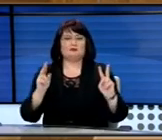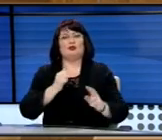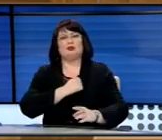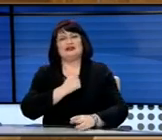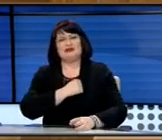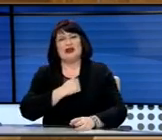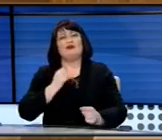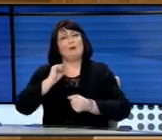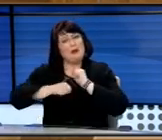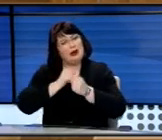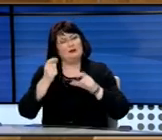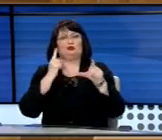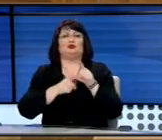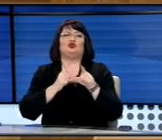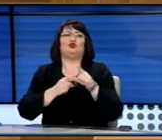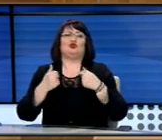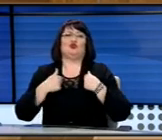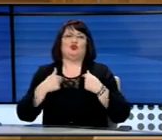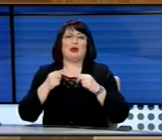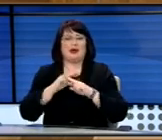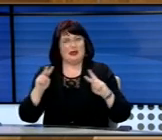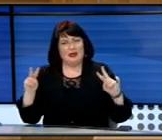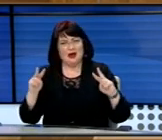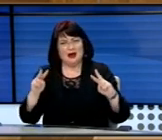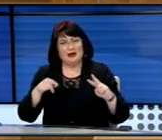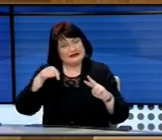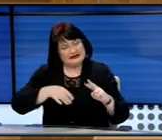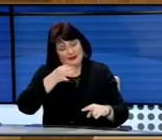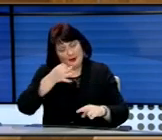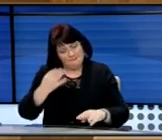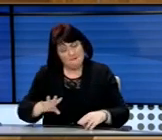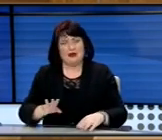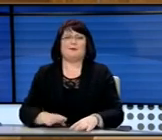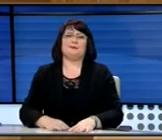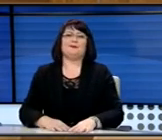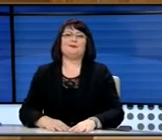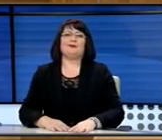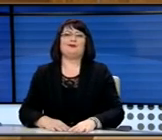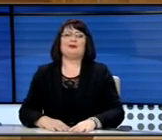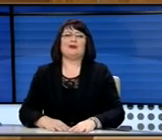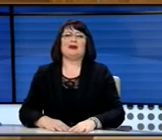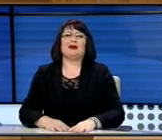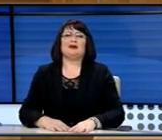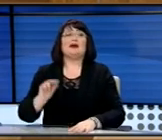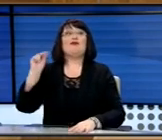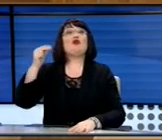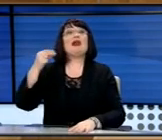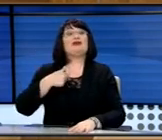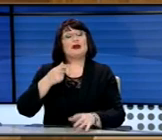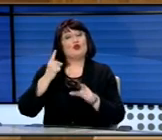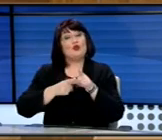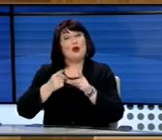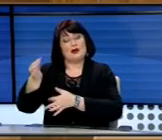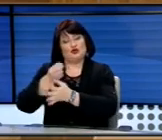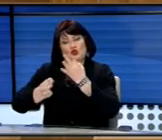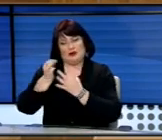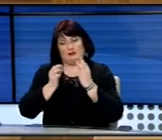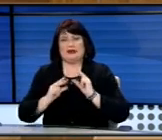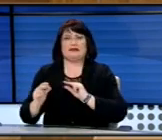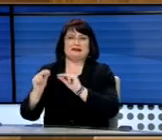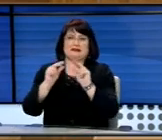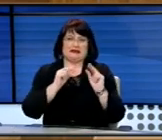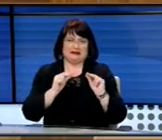κυρίως παλεύει το ΚΚΕ, την οποία ανέφερα και σήμερα και διατυπώθηκε και από τον βουλευτή μας κατά τη συζήτηση